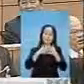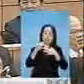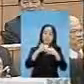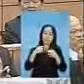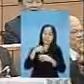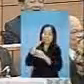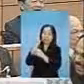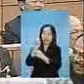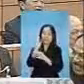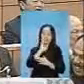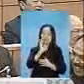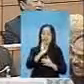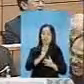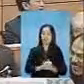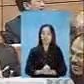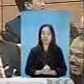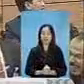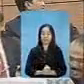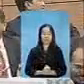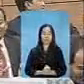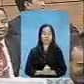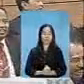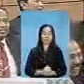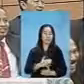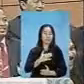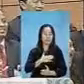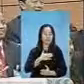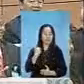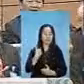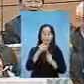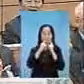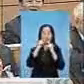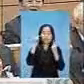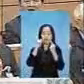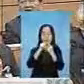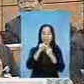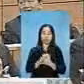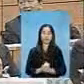านประธานอย่างนี้นะครับว่าเรากำลังพูดถึง ไม่เอาแล้วครับ